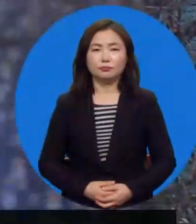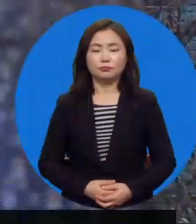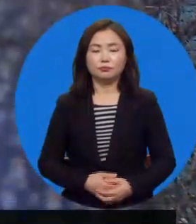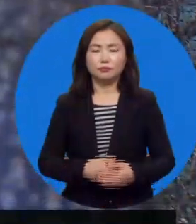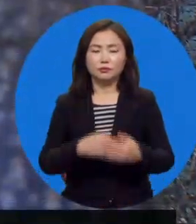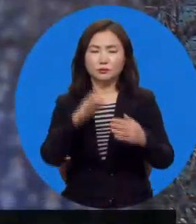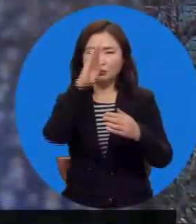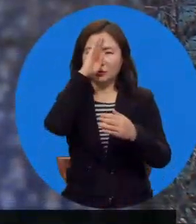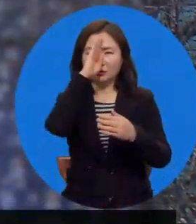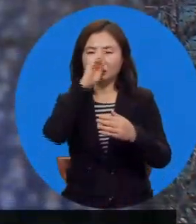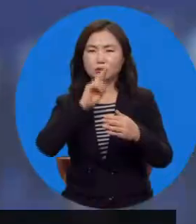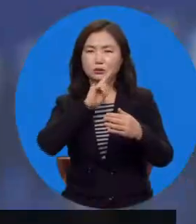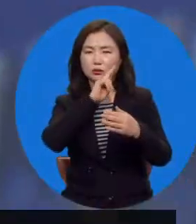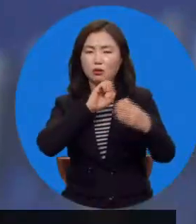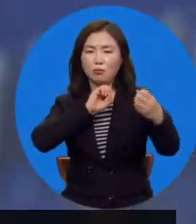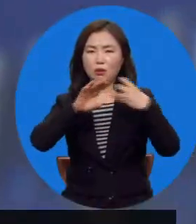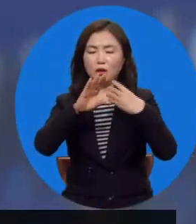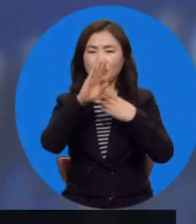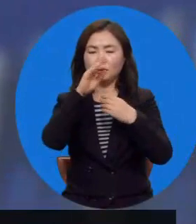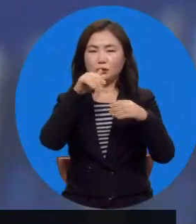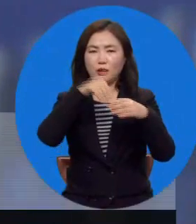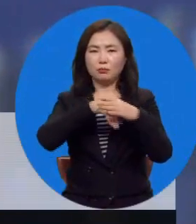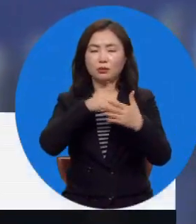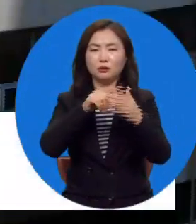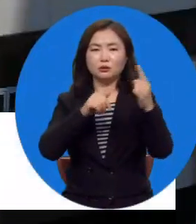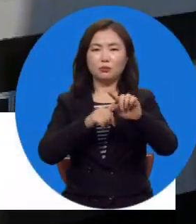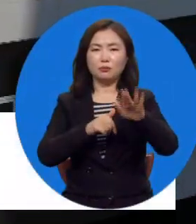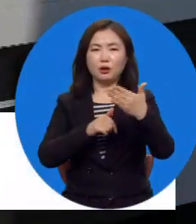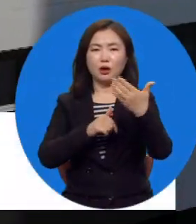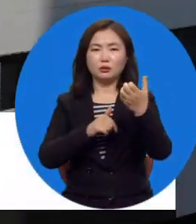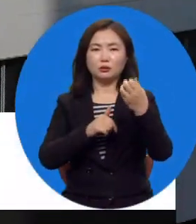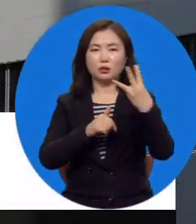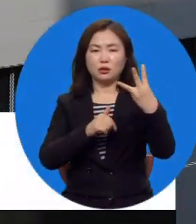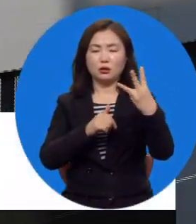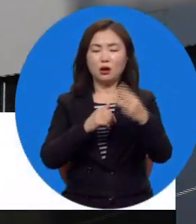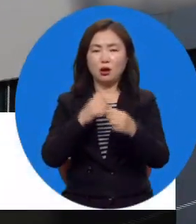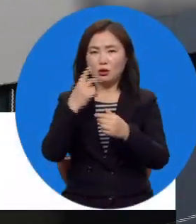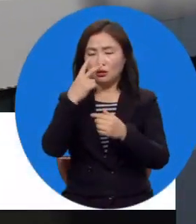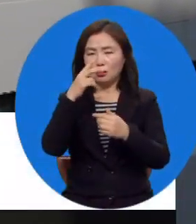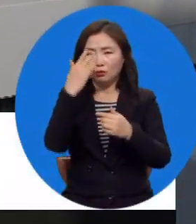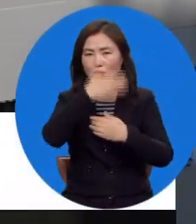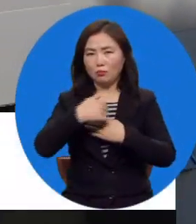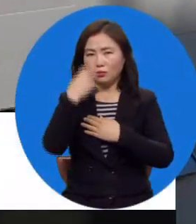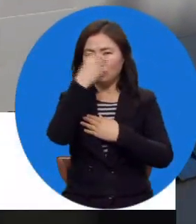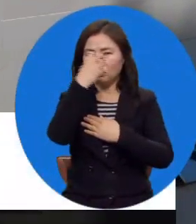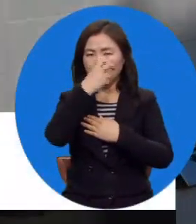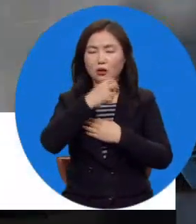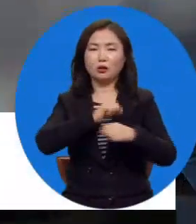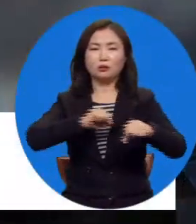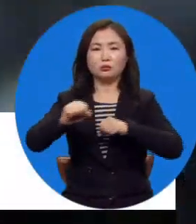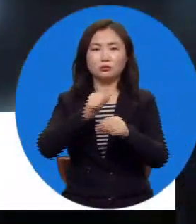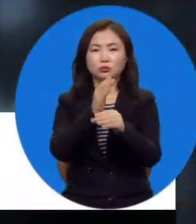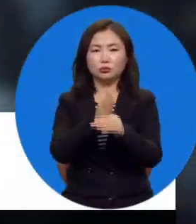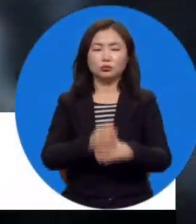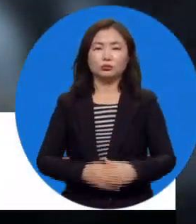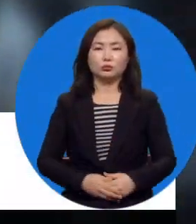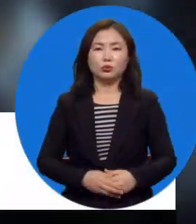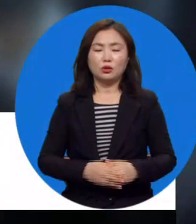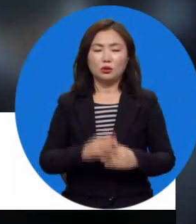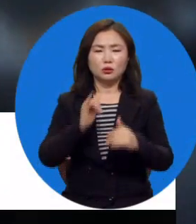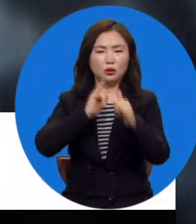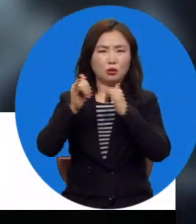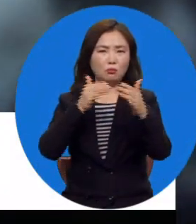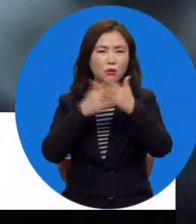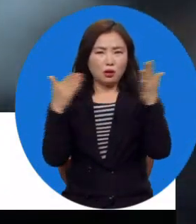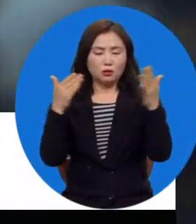의심 증상이 있다고 답한 신천지 대구교회 신도 1100 땅은 3명에 대한 검체 검사 가속도를 내고 있습니다 연락이